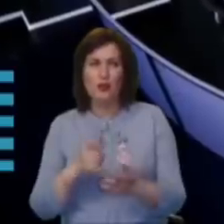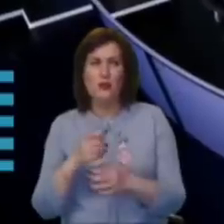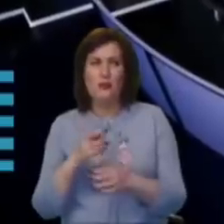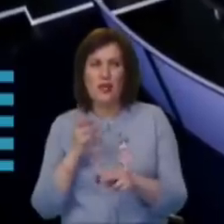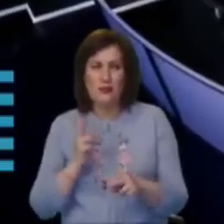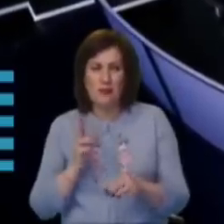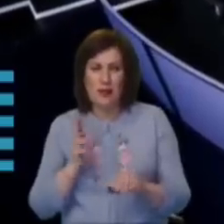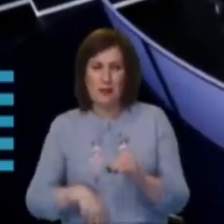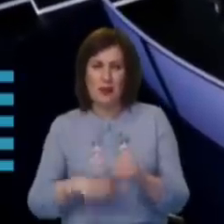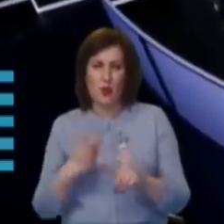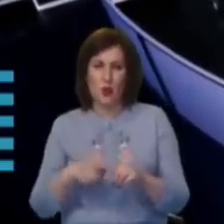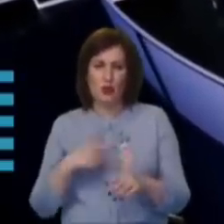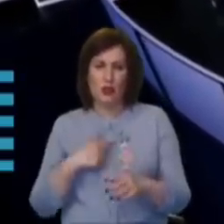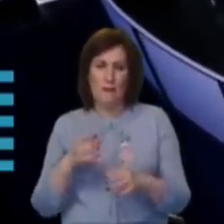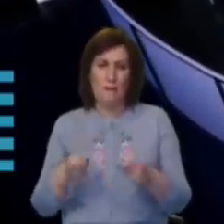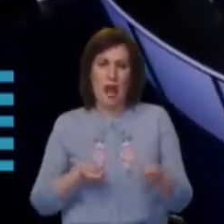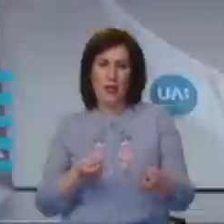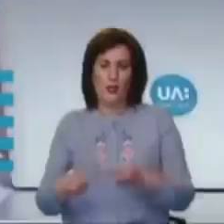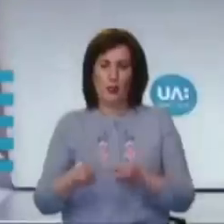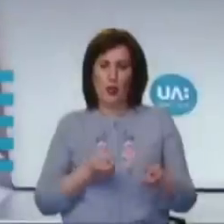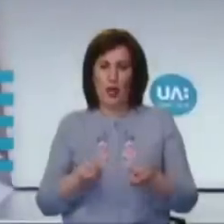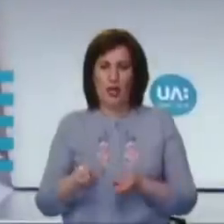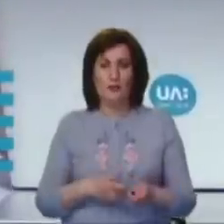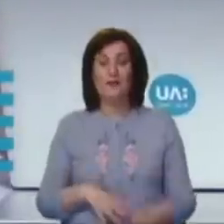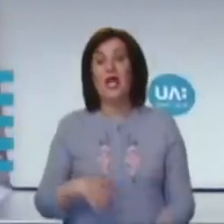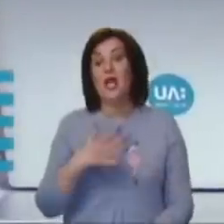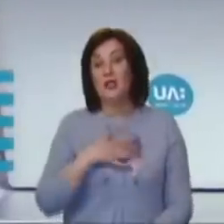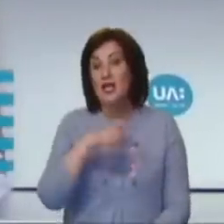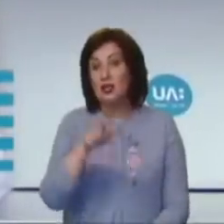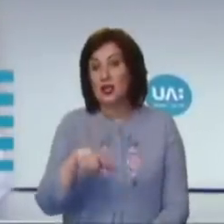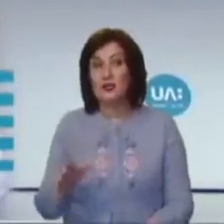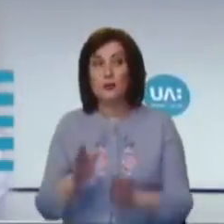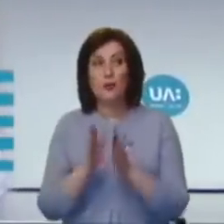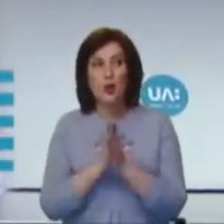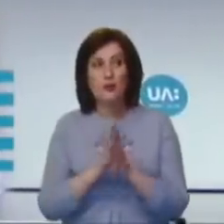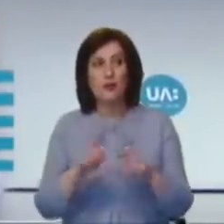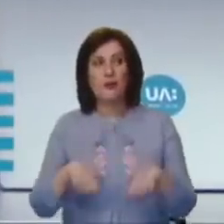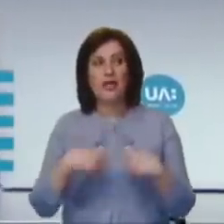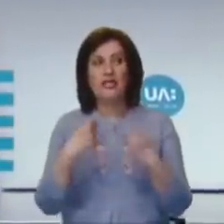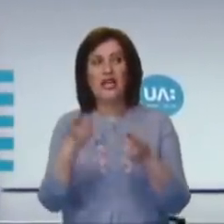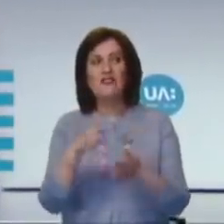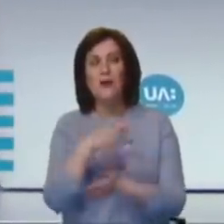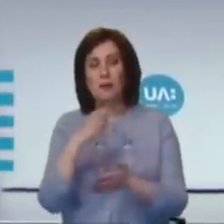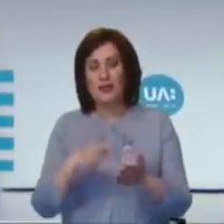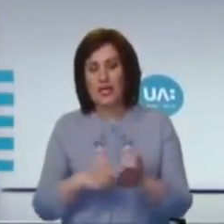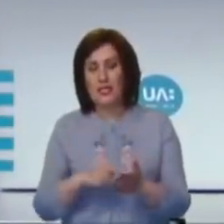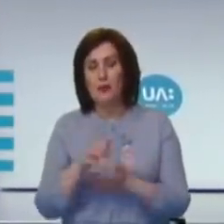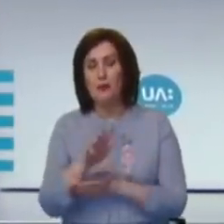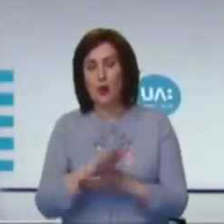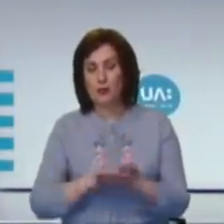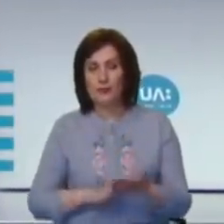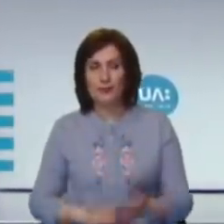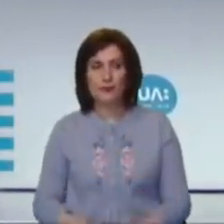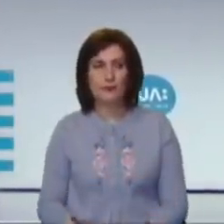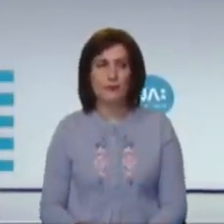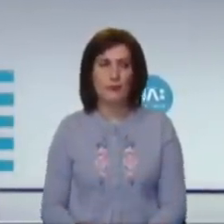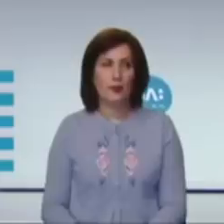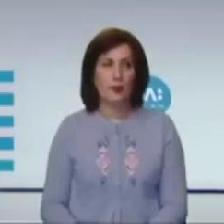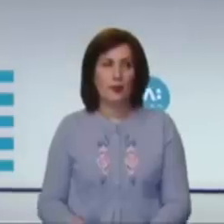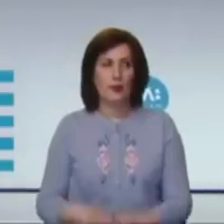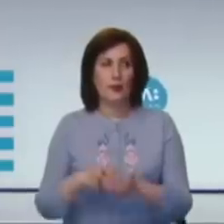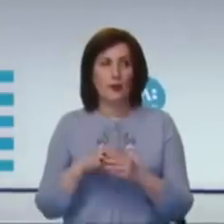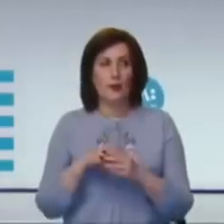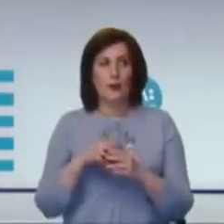припиніть вже маніпуляції. Наш глядач просив передати вам деяке питання. У президента Зеленського була можливість залишити Данила Авакова Мокрико. В